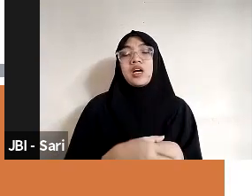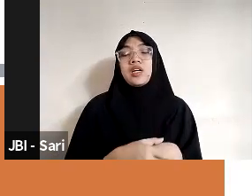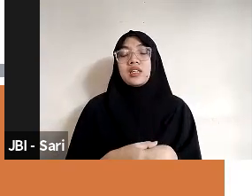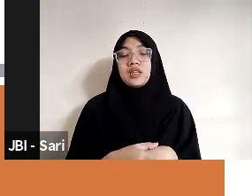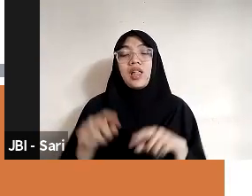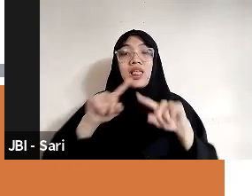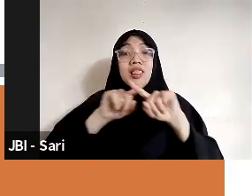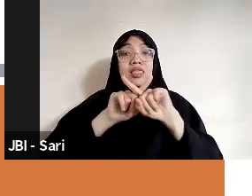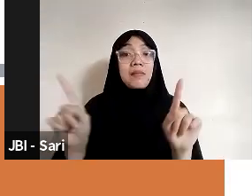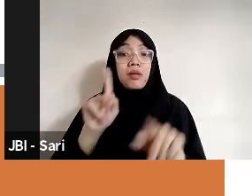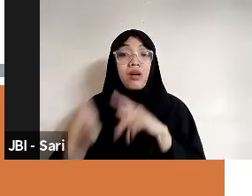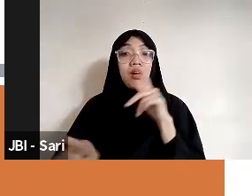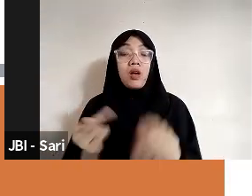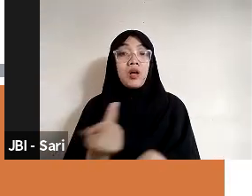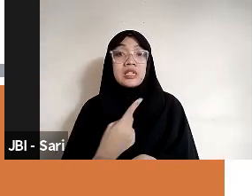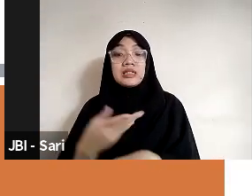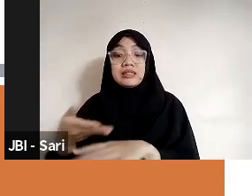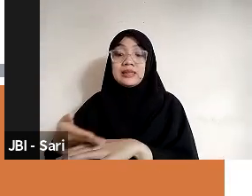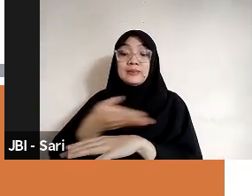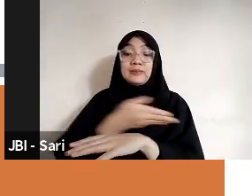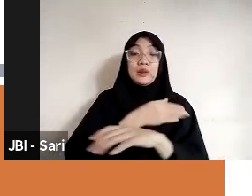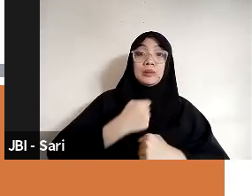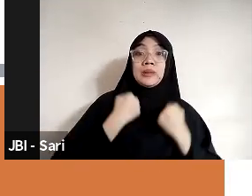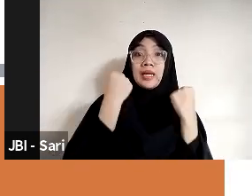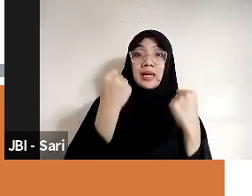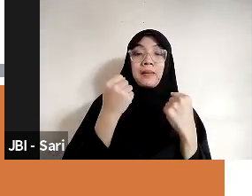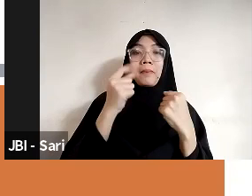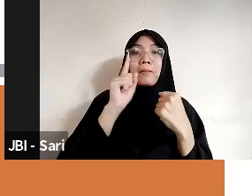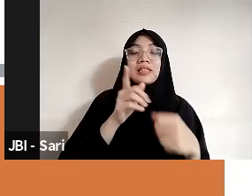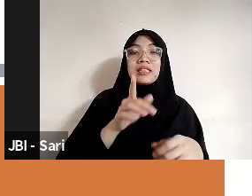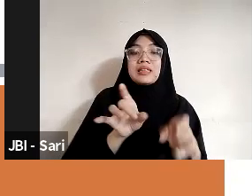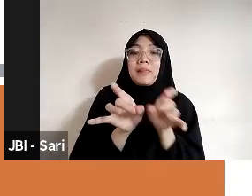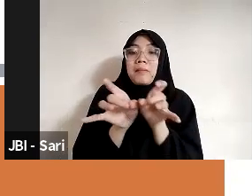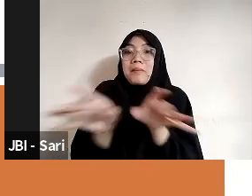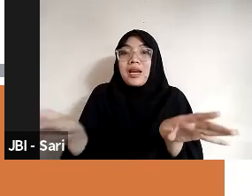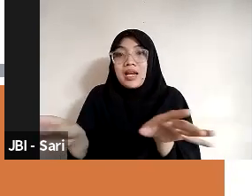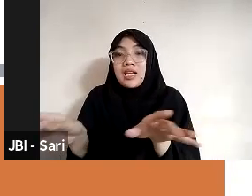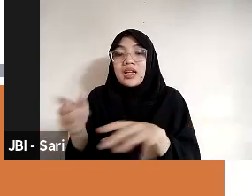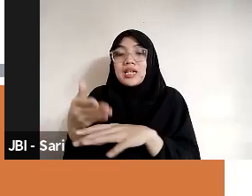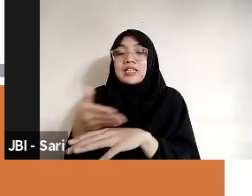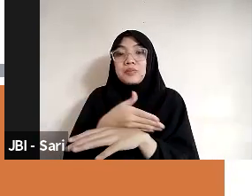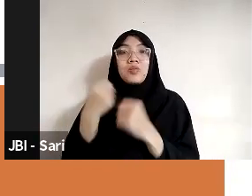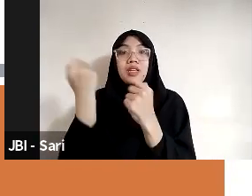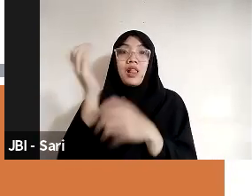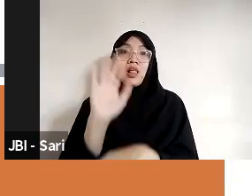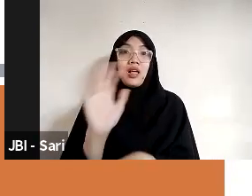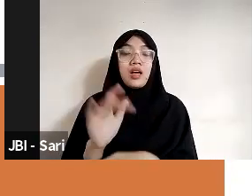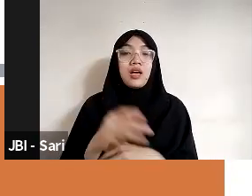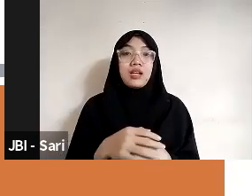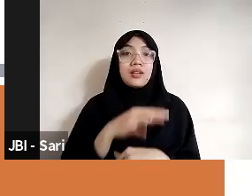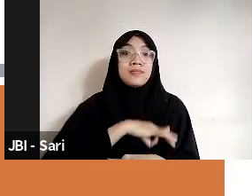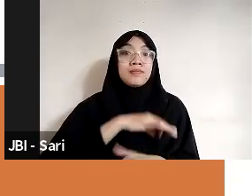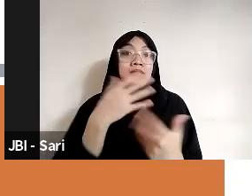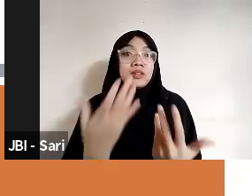kalau kita sebelumnya sehat, pan pasti akan beda kalau sebelumnya itu tidak sehat. Untungnya, ekonomi kita